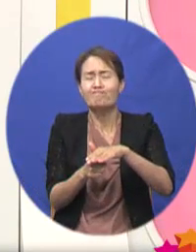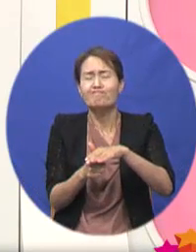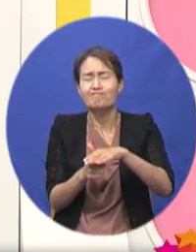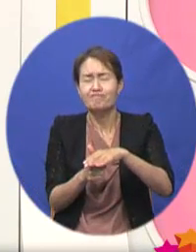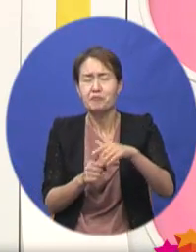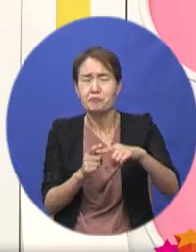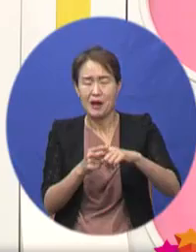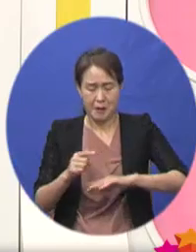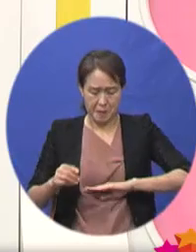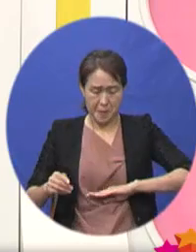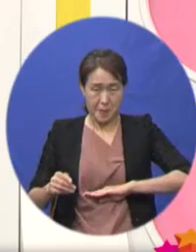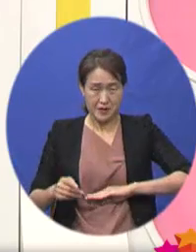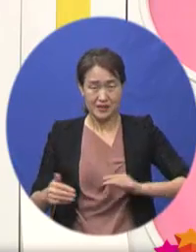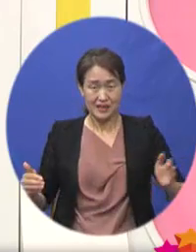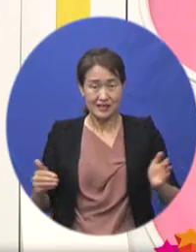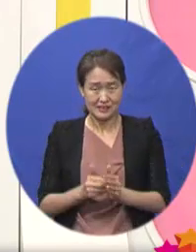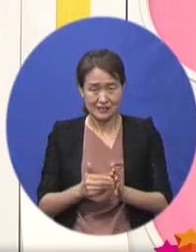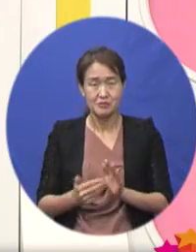게 네.